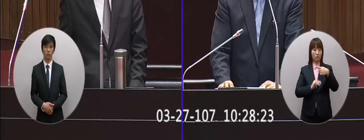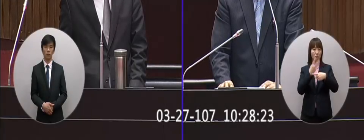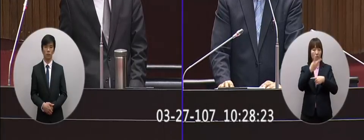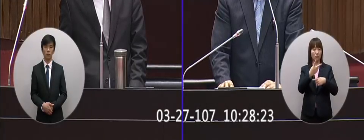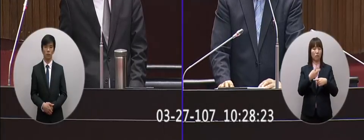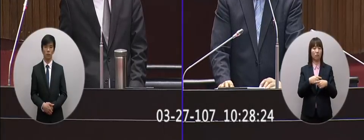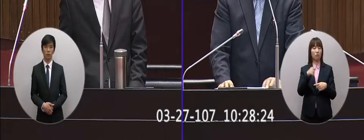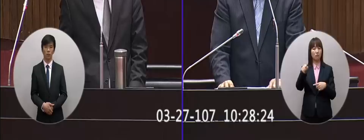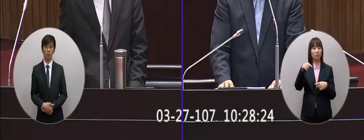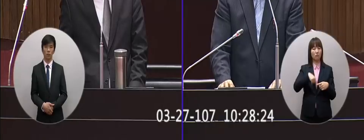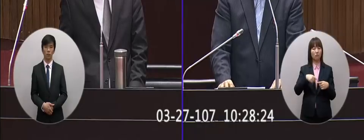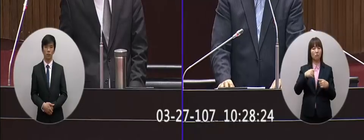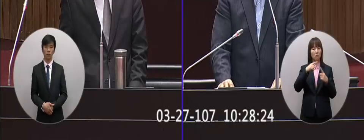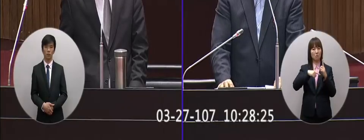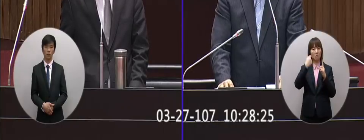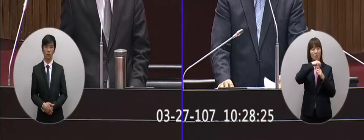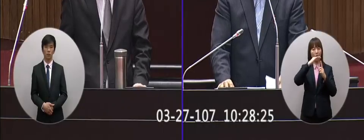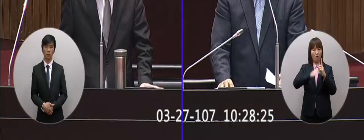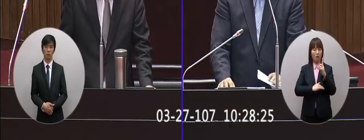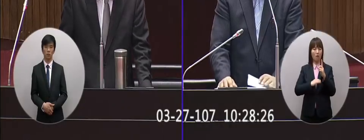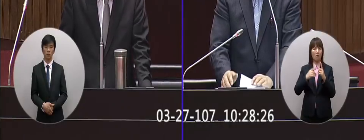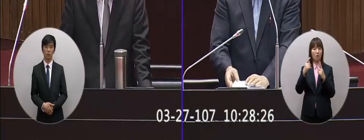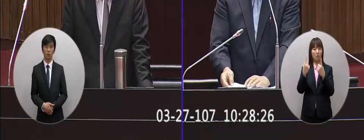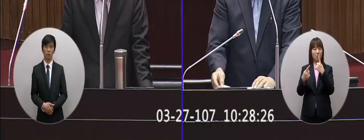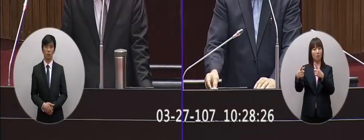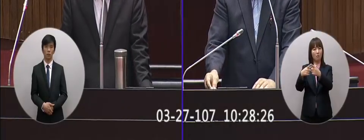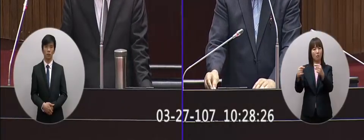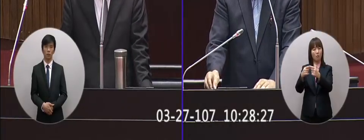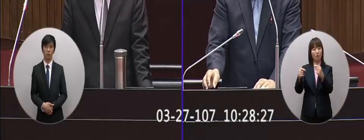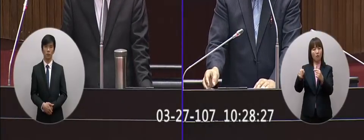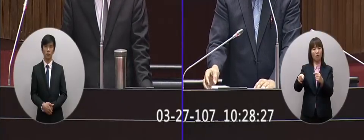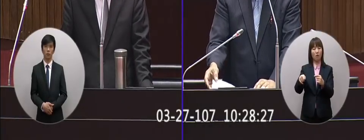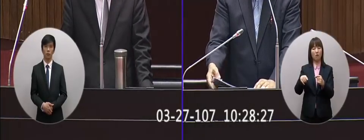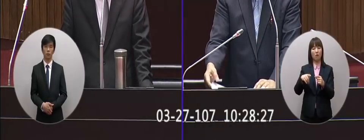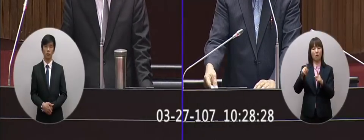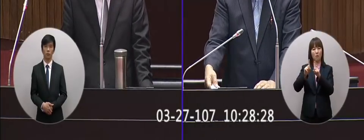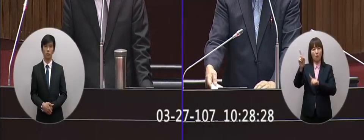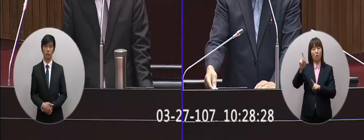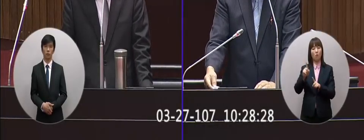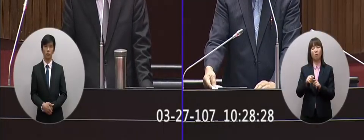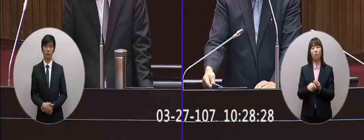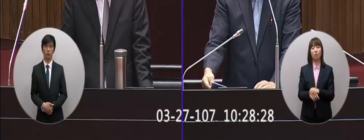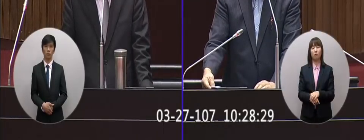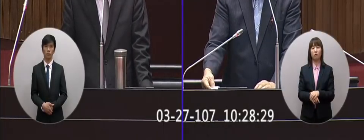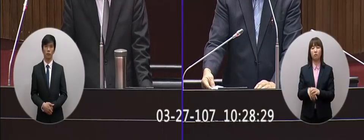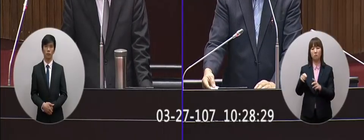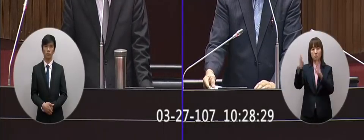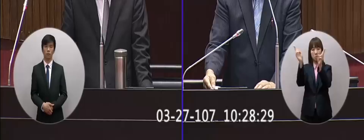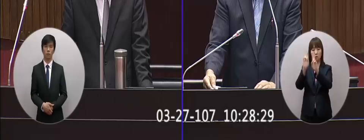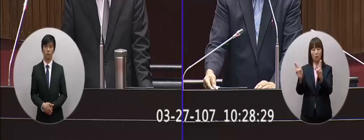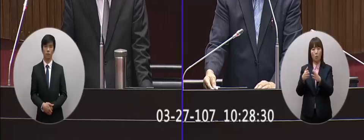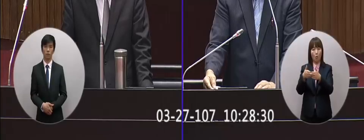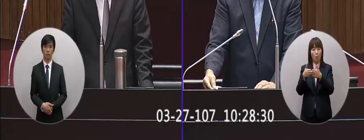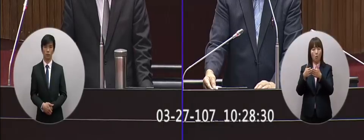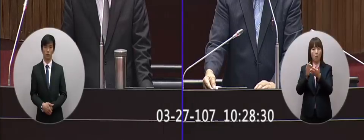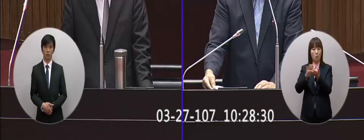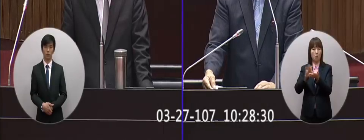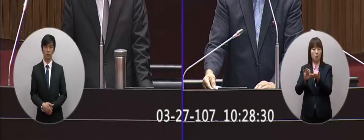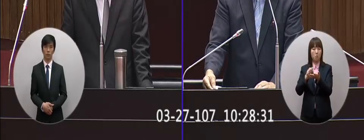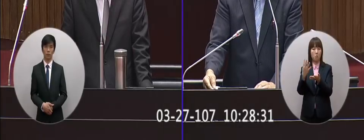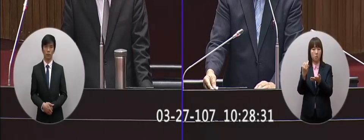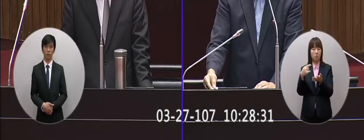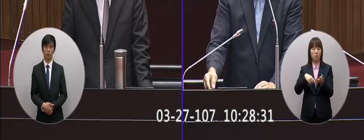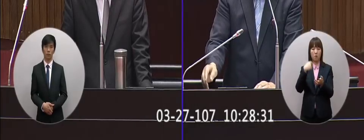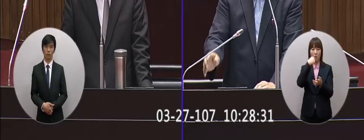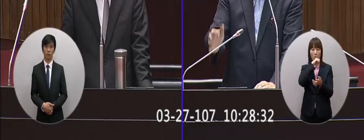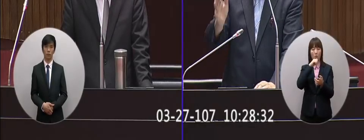长，你不会觉得太低了吗？跟隔壁的国家有那么大的一个差别，而且它的电力的需求啊，跟